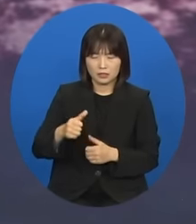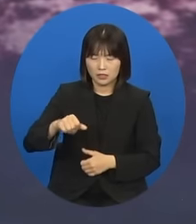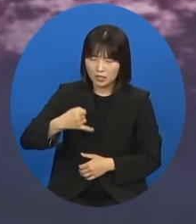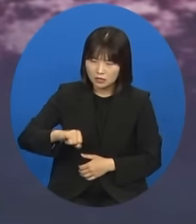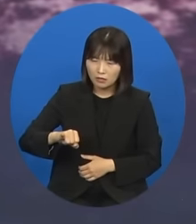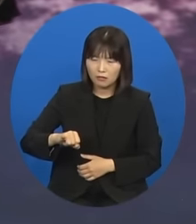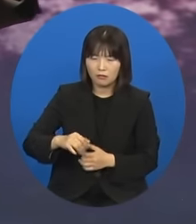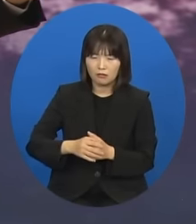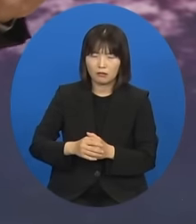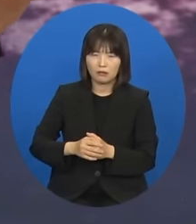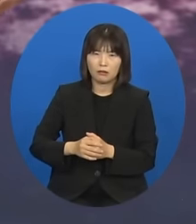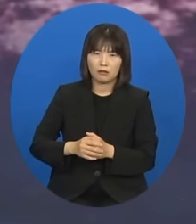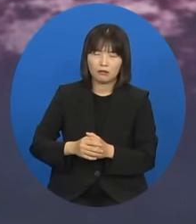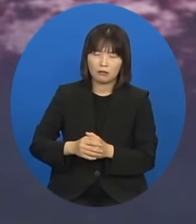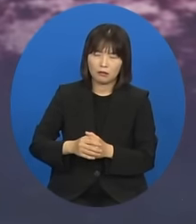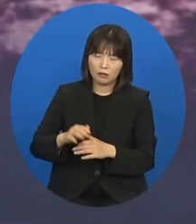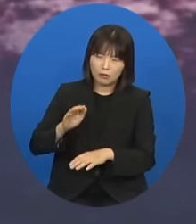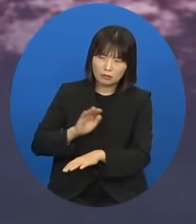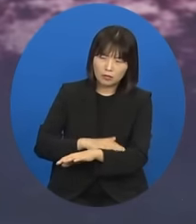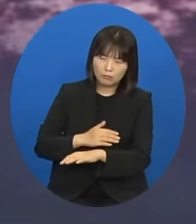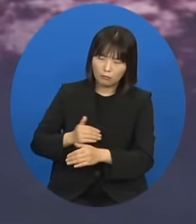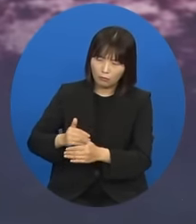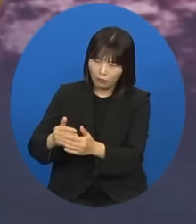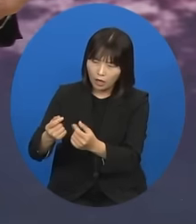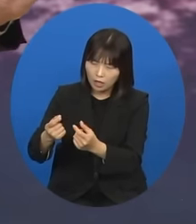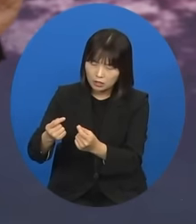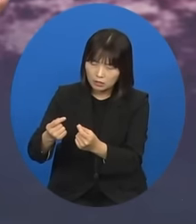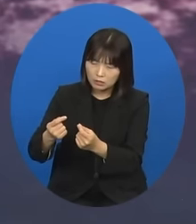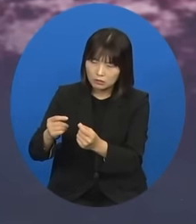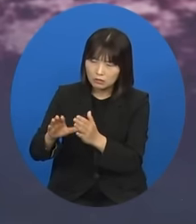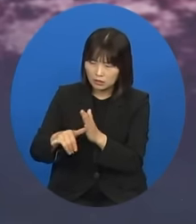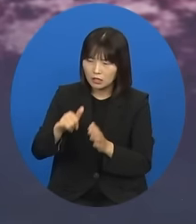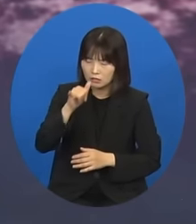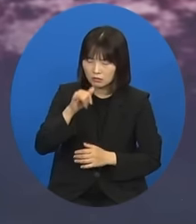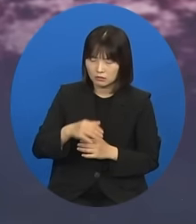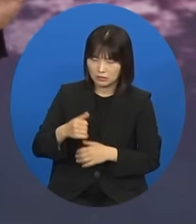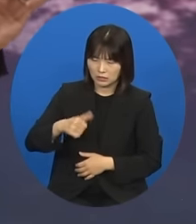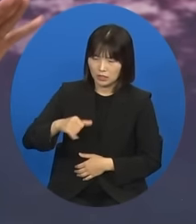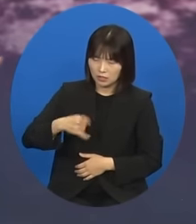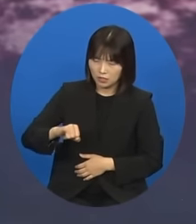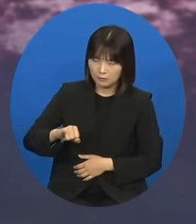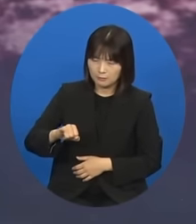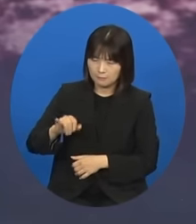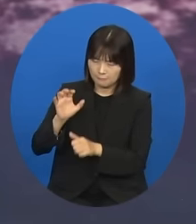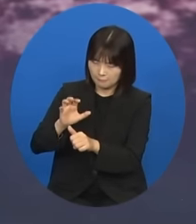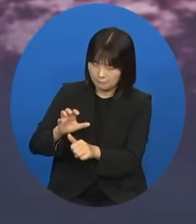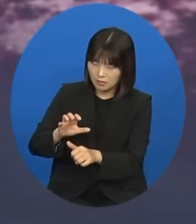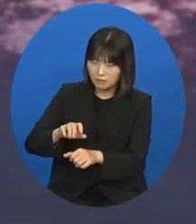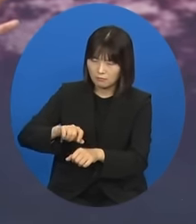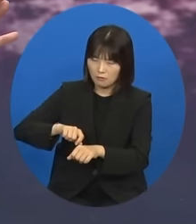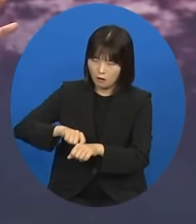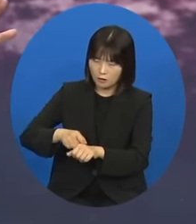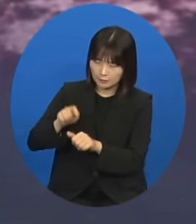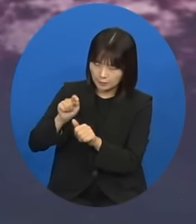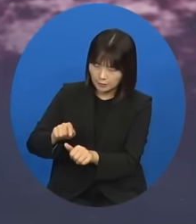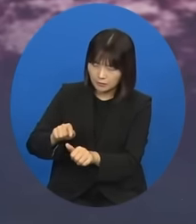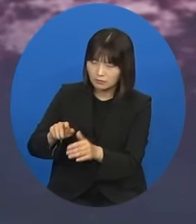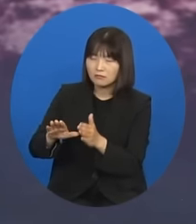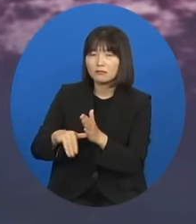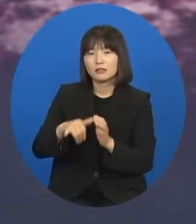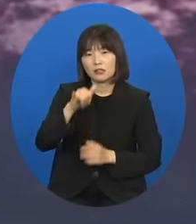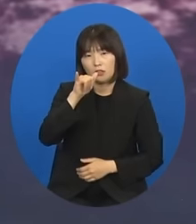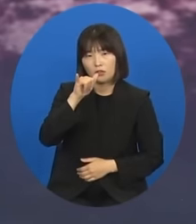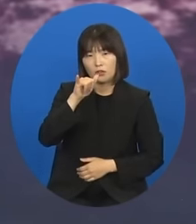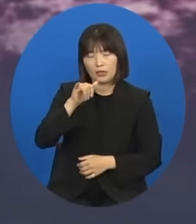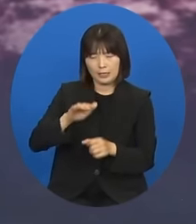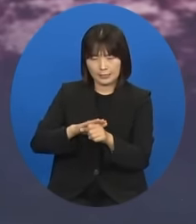것처럼 보일 때가 참 많이 있습니다 윽박지를 때도 있고요 율법적으로 키울 때도 있고요 억지로 시키다가 있습니다 사랑